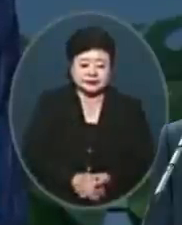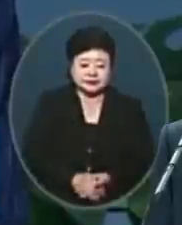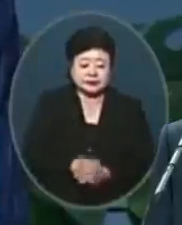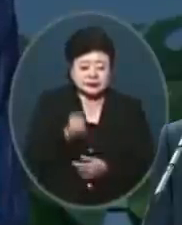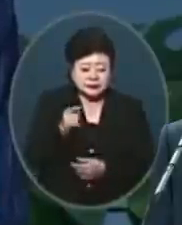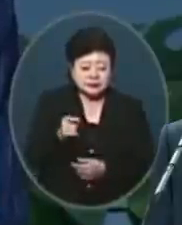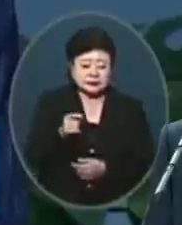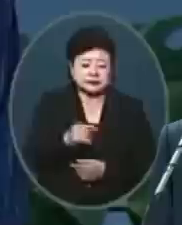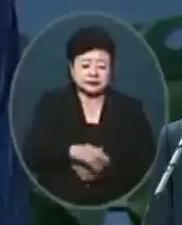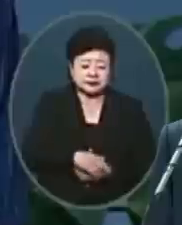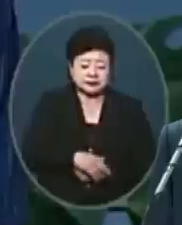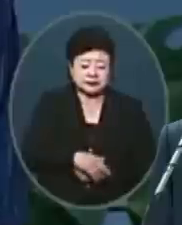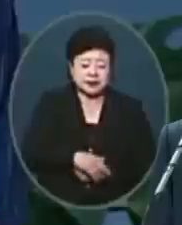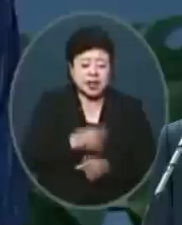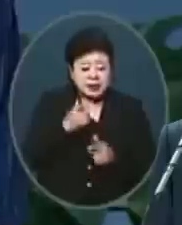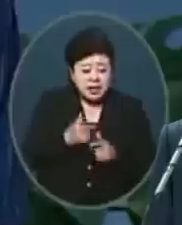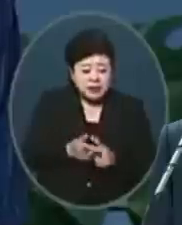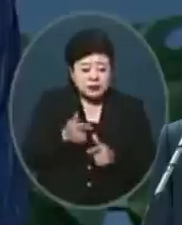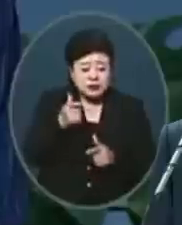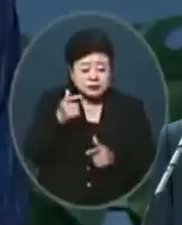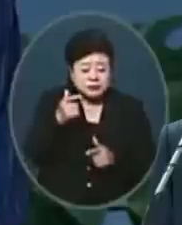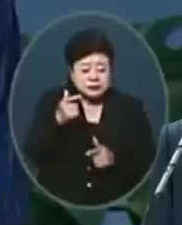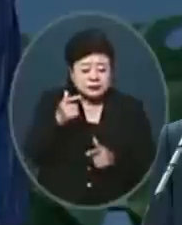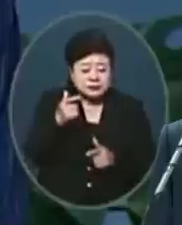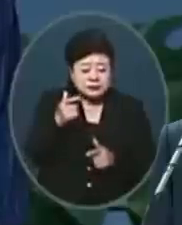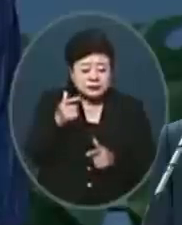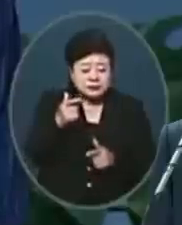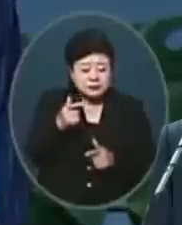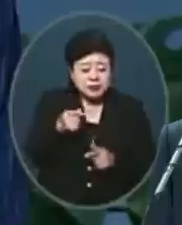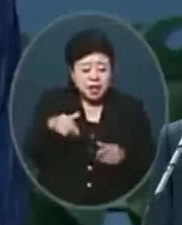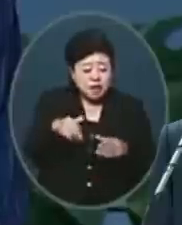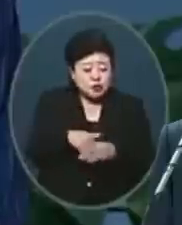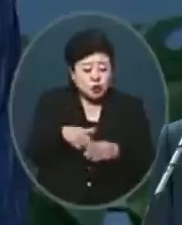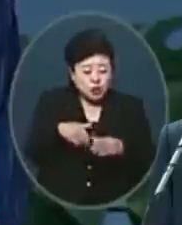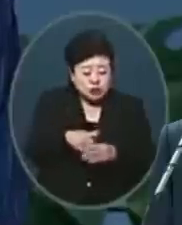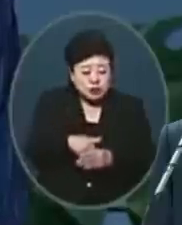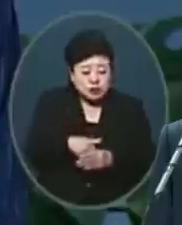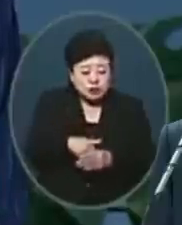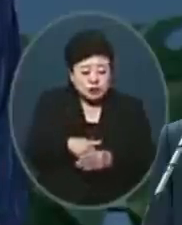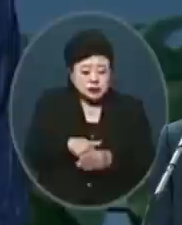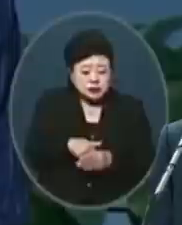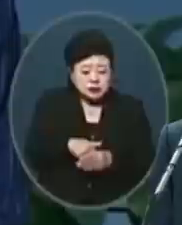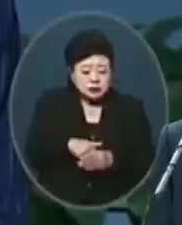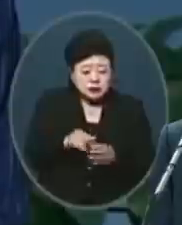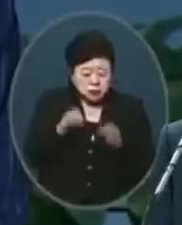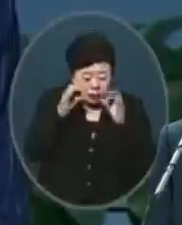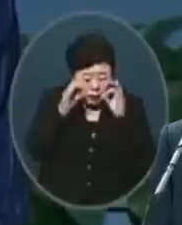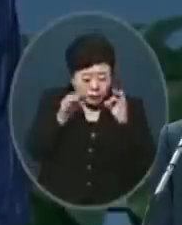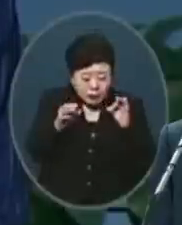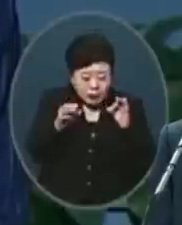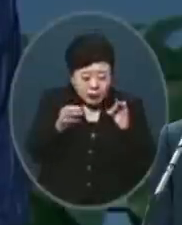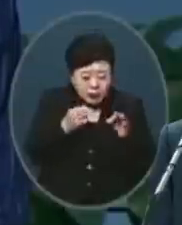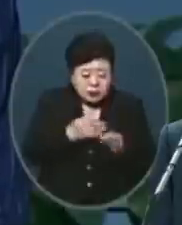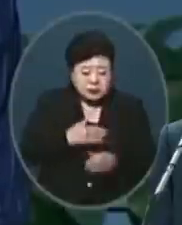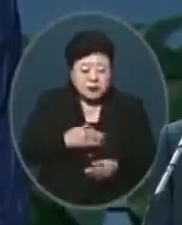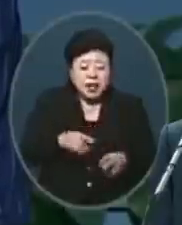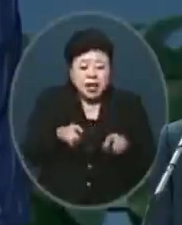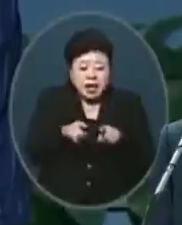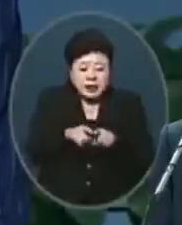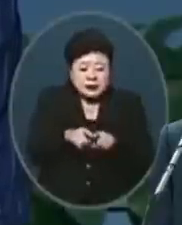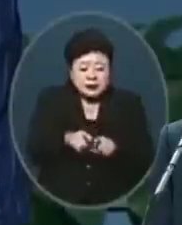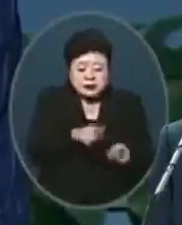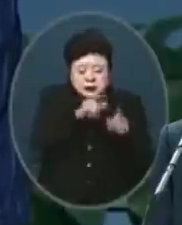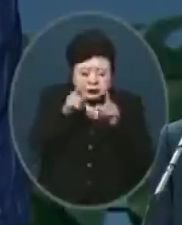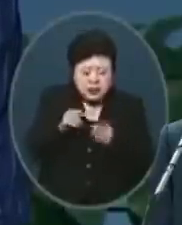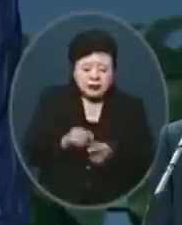그는 예수님을 종교적인 대상으로 믿을 뿐 아니라 저와 같은